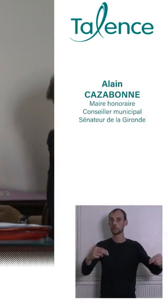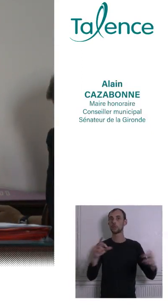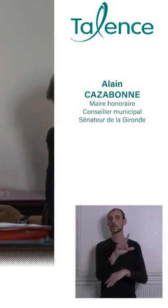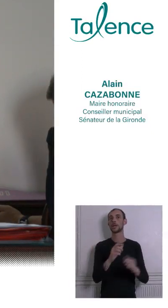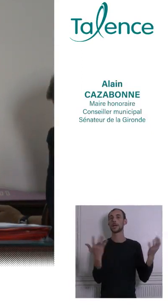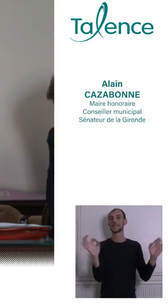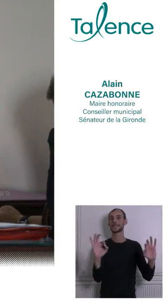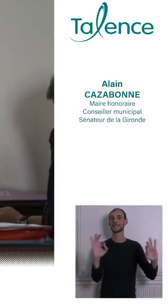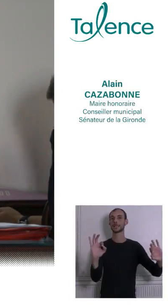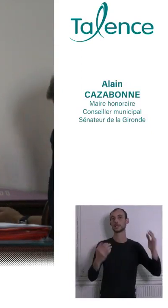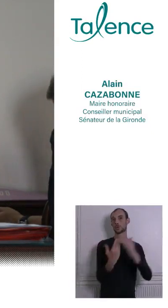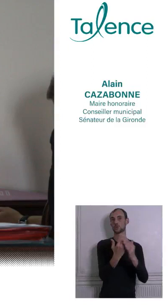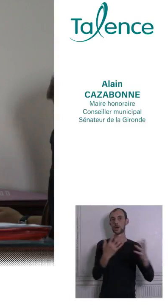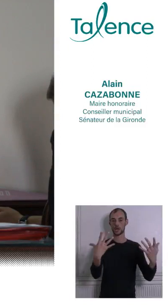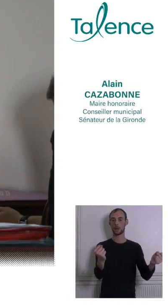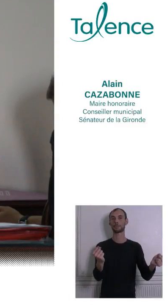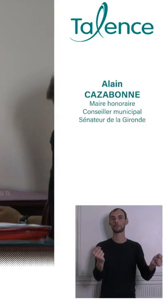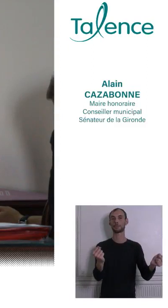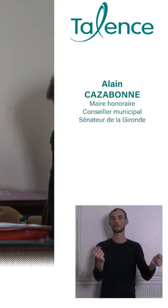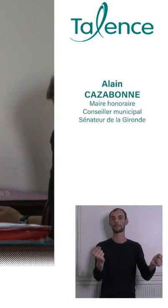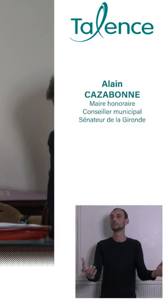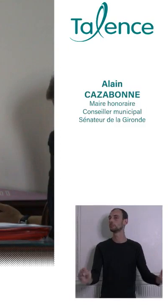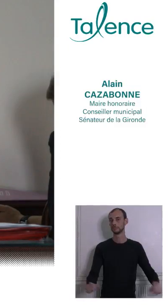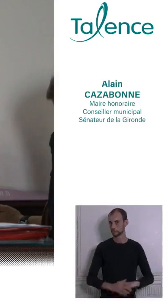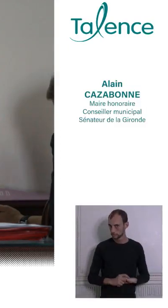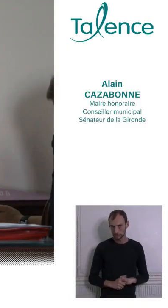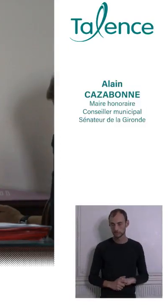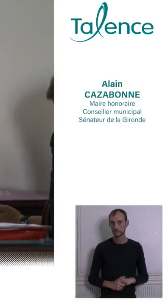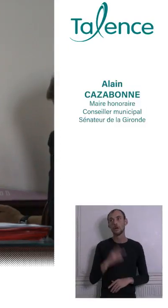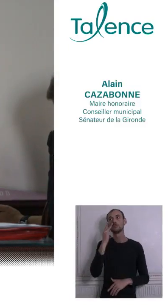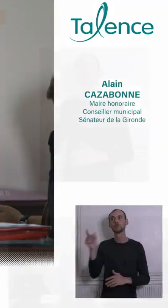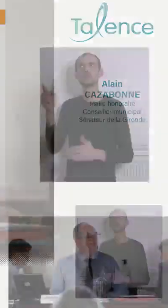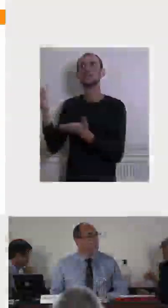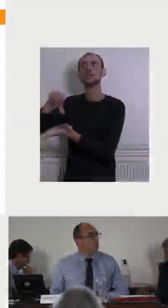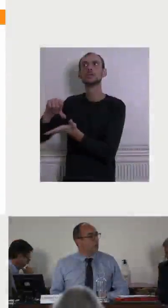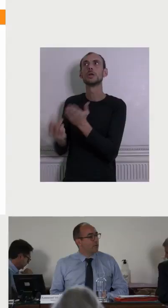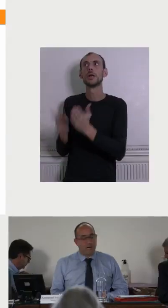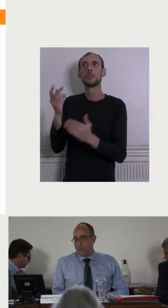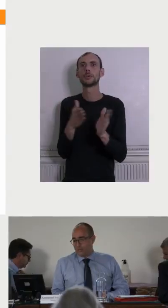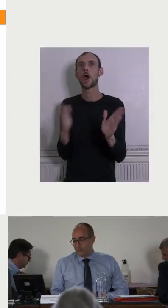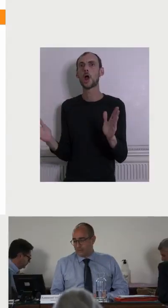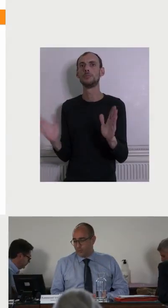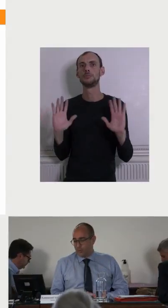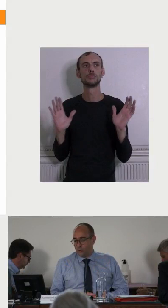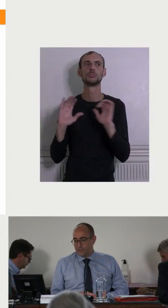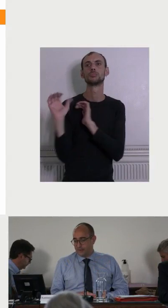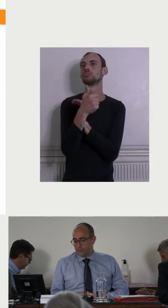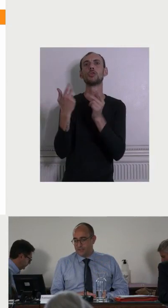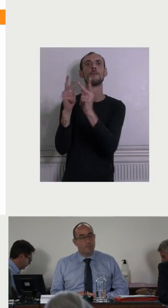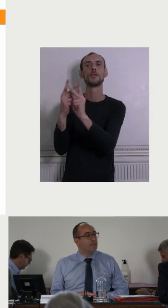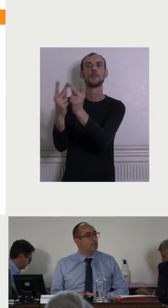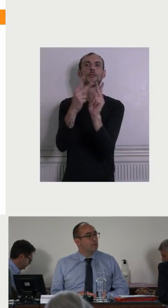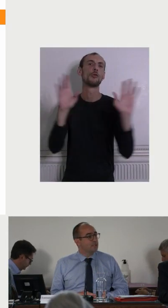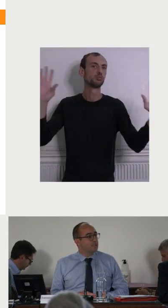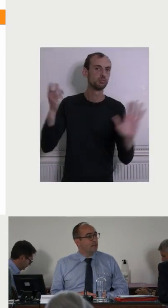notamment notre prestataire chauffage, avec un certain nombre de points, des diagnostics, et puis également, allez, pourquoi pas, on a souvent discuté avec